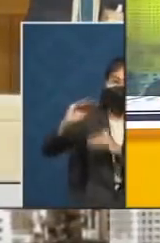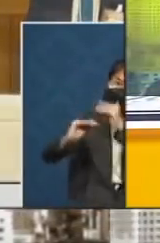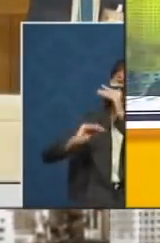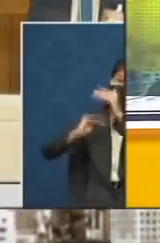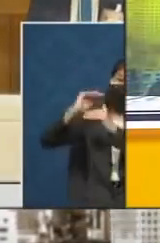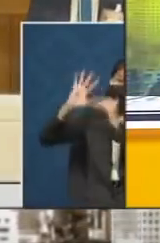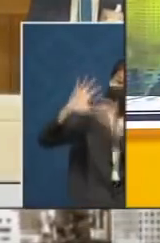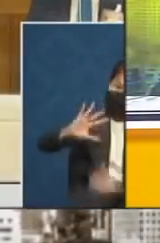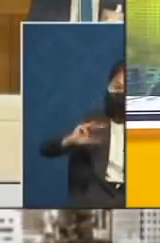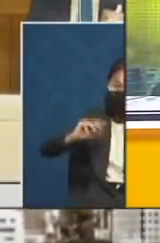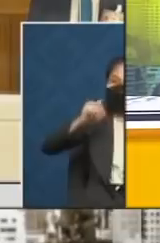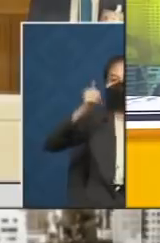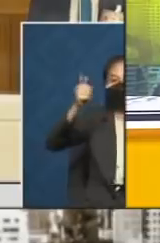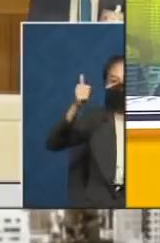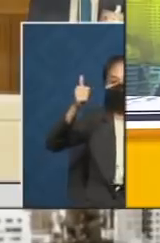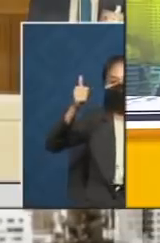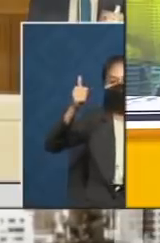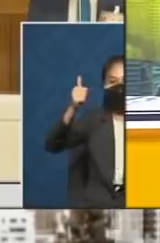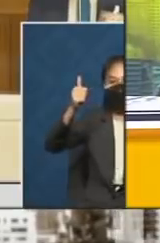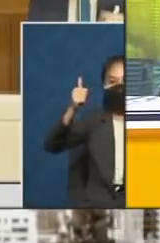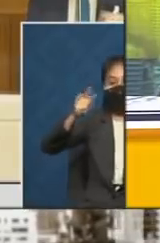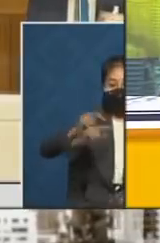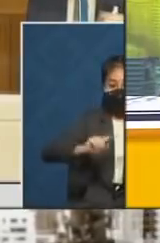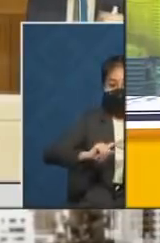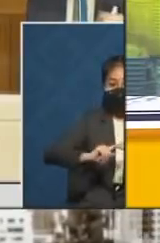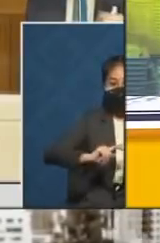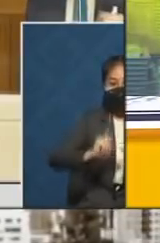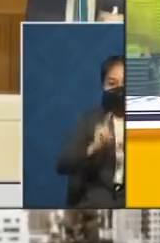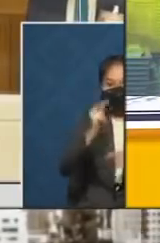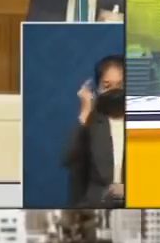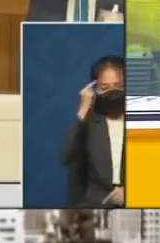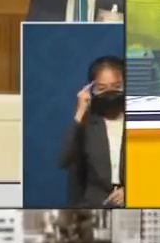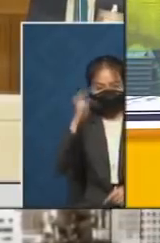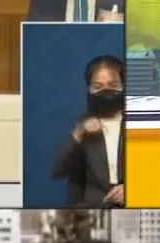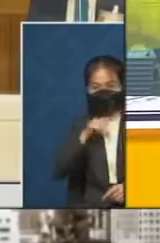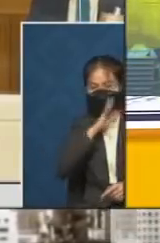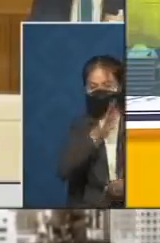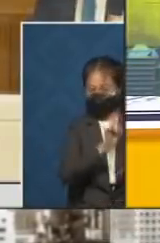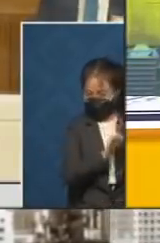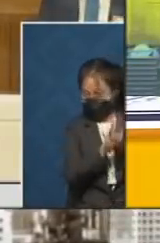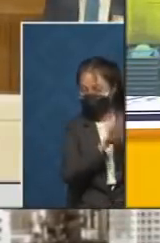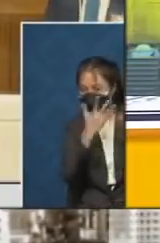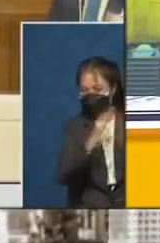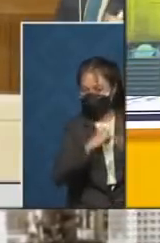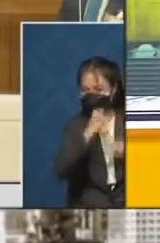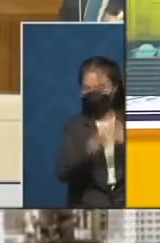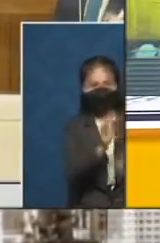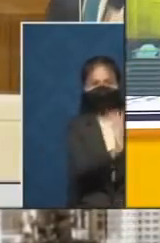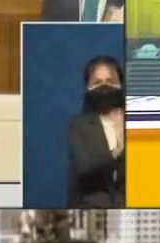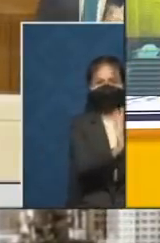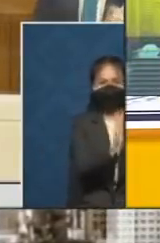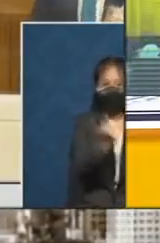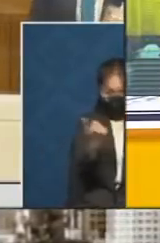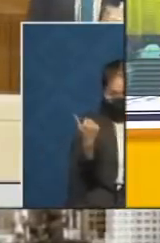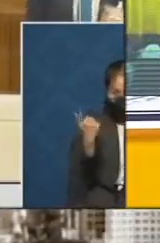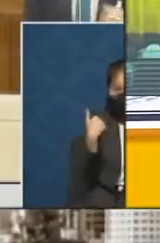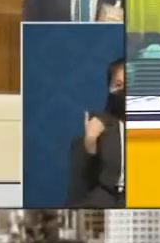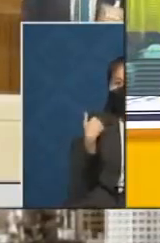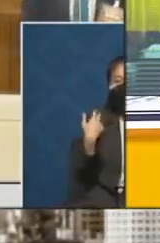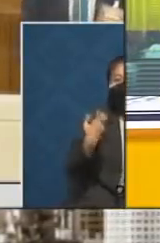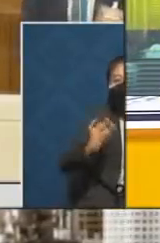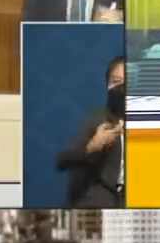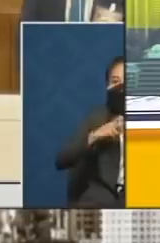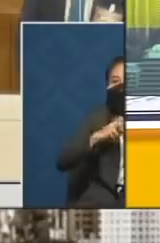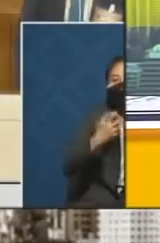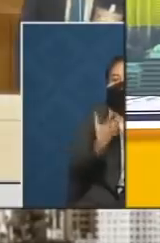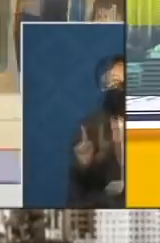จับใครไม่ได้บ้านเมืองปกติไหมไม่ปกติ ไม่ปกติน ักการเมืองปกติไหมแต่งตั้งโยกย้ายทีไปกราบนักโทษหนีคดีโกง